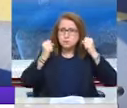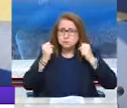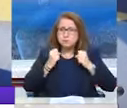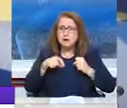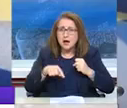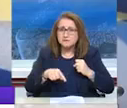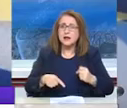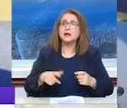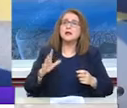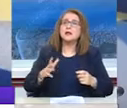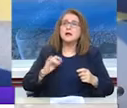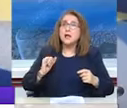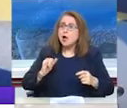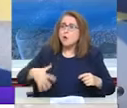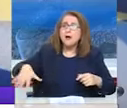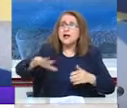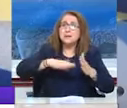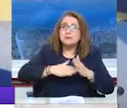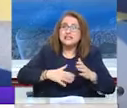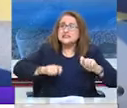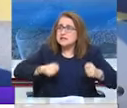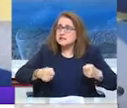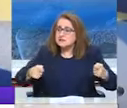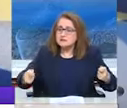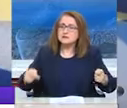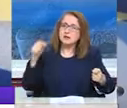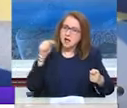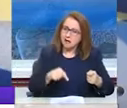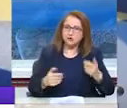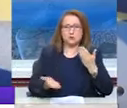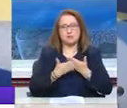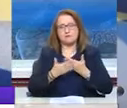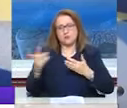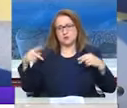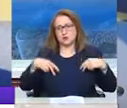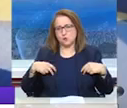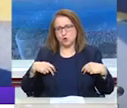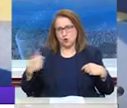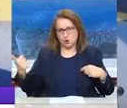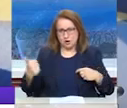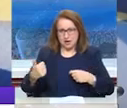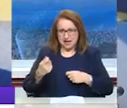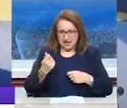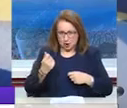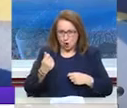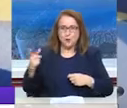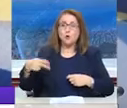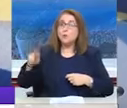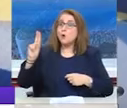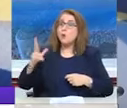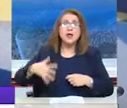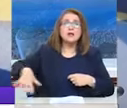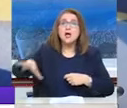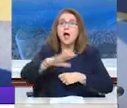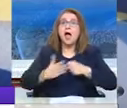Για το σκοπό αυτό, διατίθεται άμεσα από το Υπουργείο Οικονομικών προς το Υπουργείο Αγροτικής Ανάπτυξης και